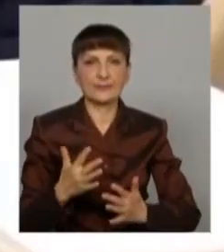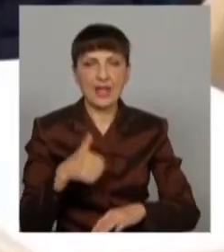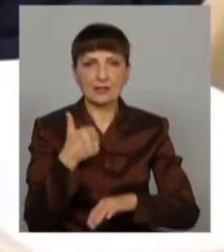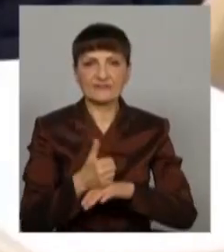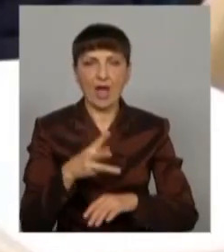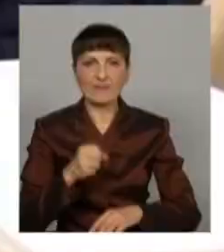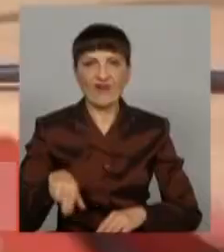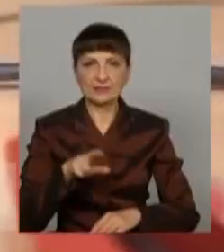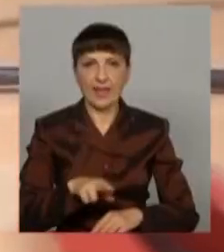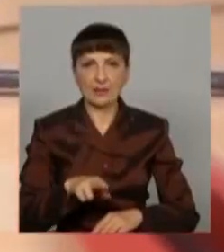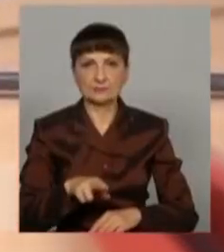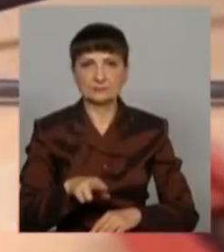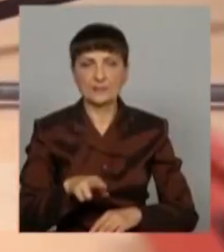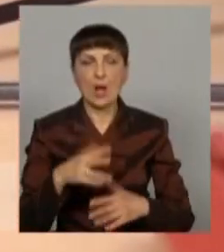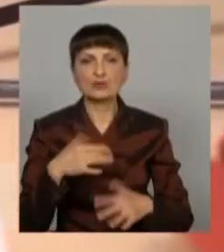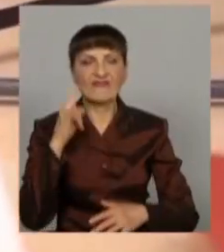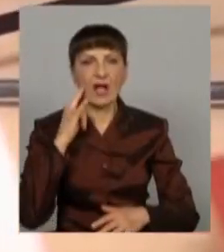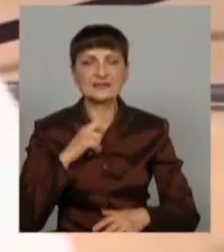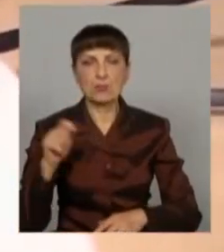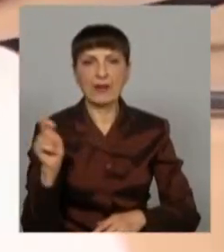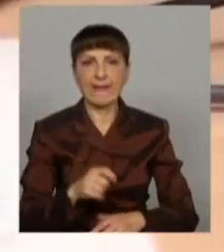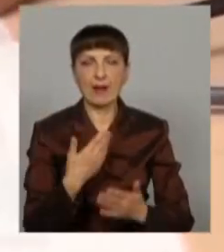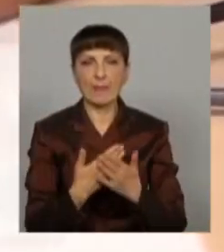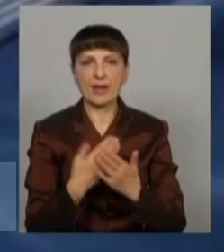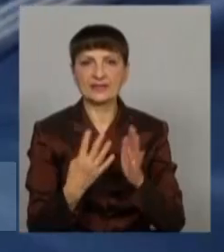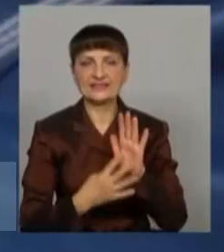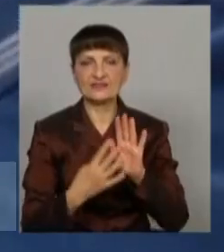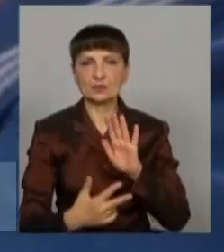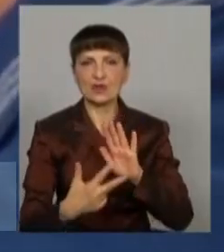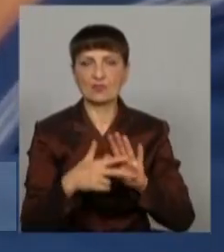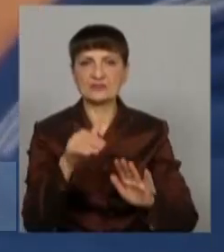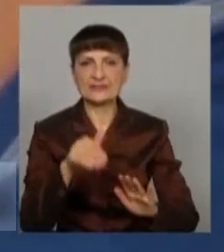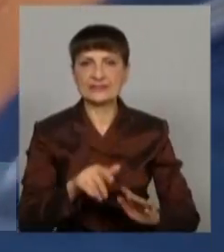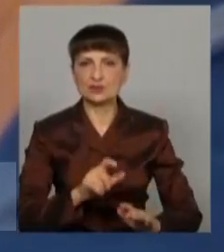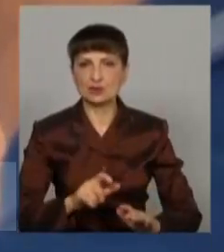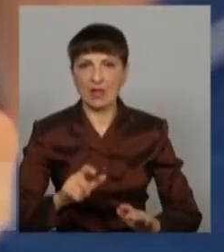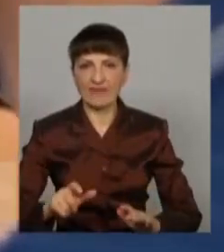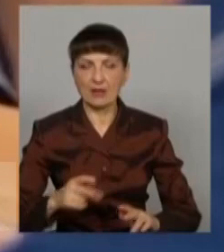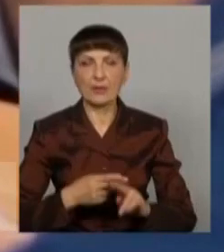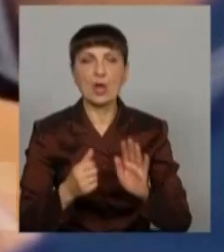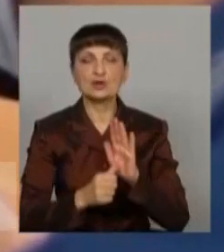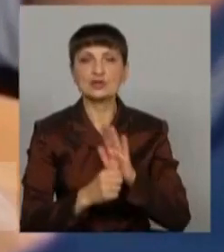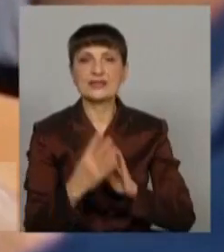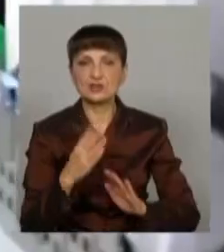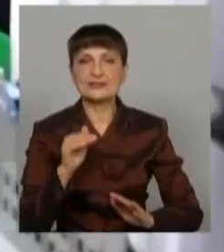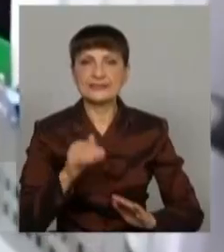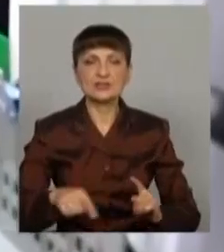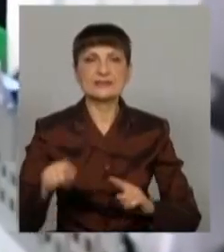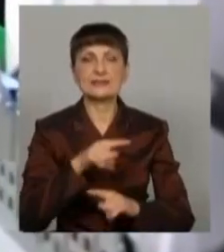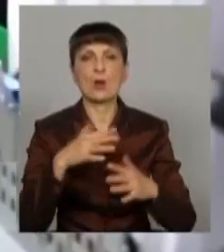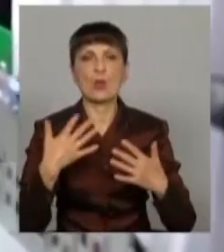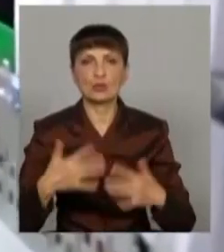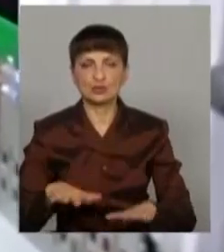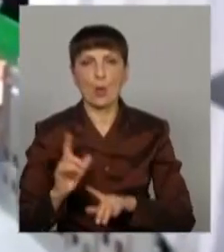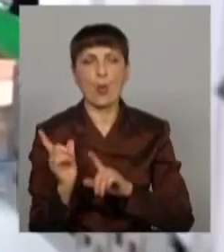главы МВД Марата Ахмеджанова в Казахстан приехали порядка 98 тысяч человек при этом 64 тысячи из них